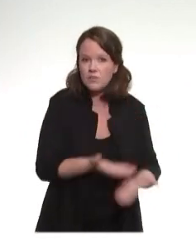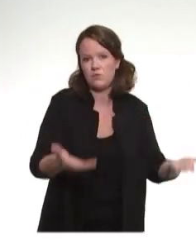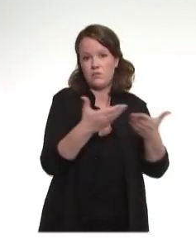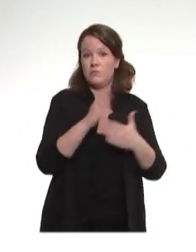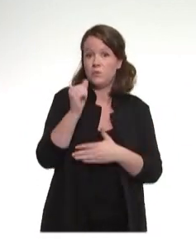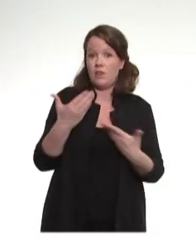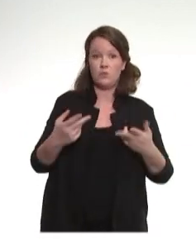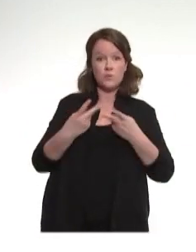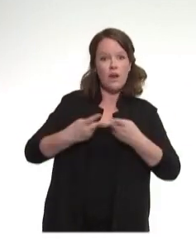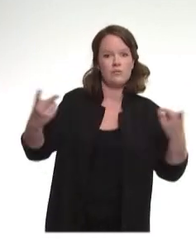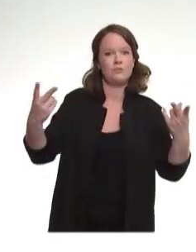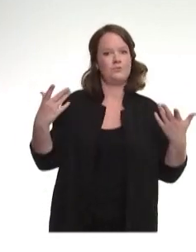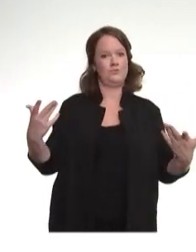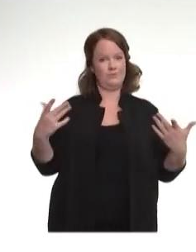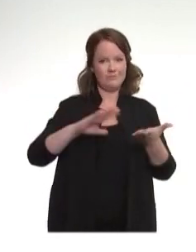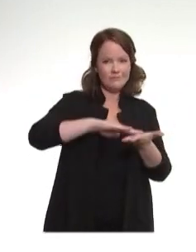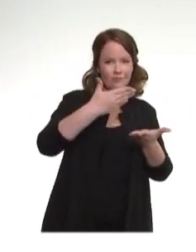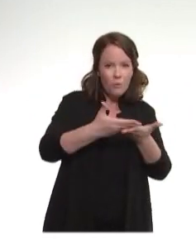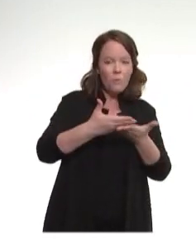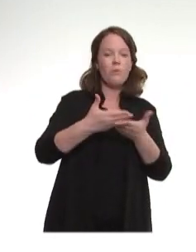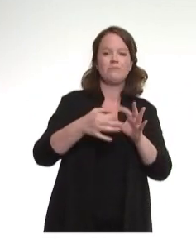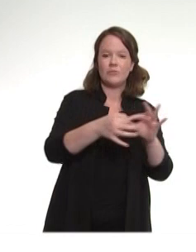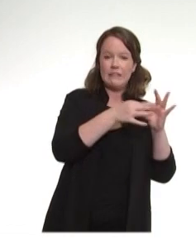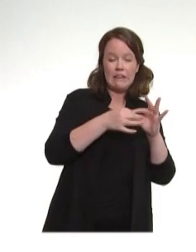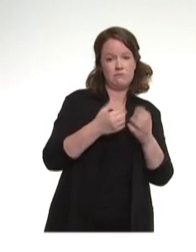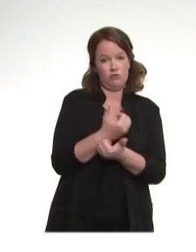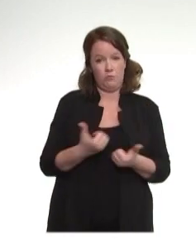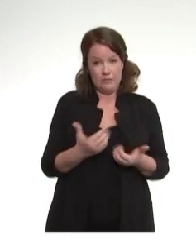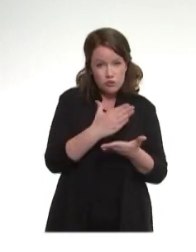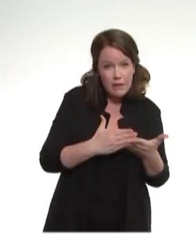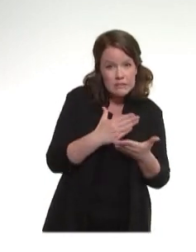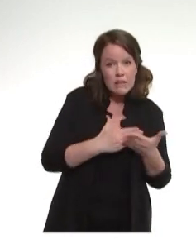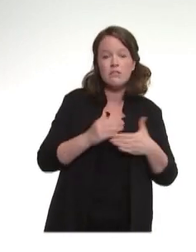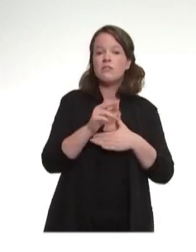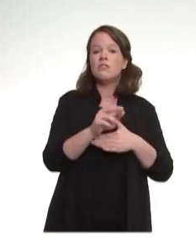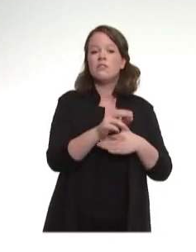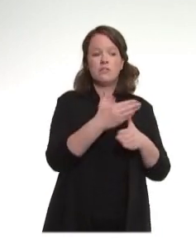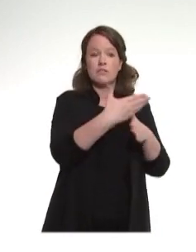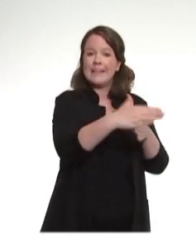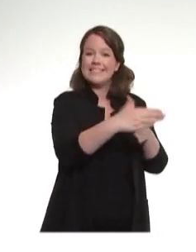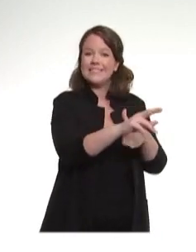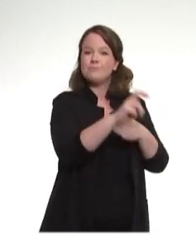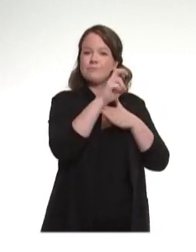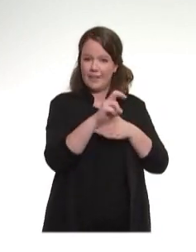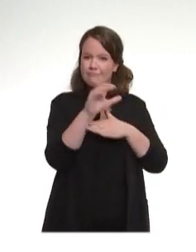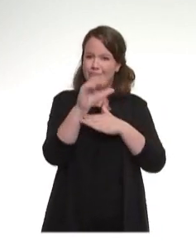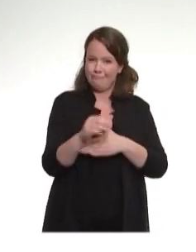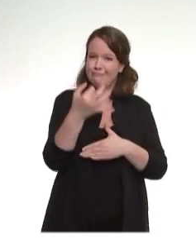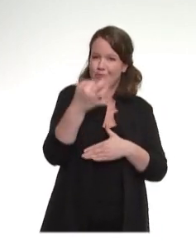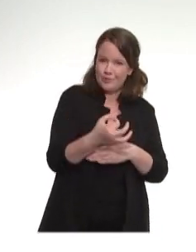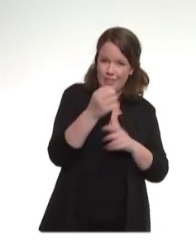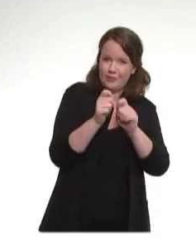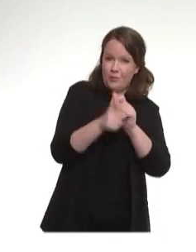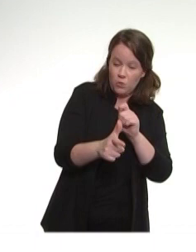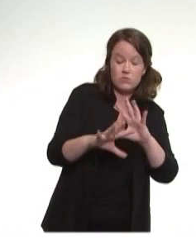front chaud et d'arrêter l'activité partielle les charges sociales ou les prêts garantis par l'état ces discussions qui ont permis d'adapter les